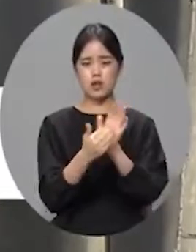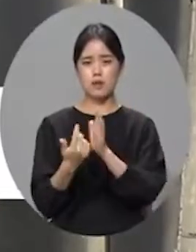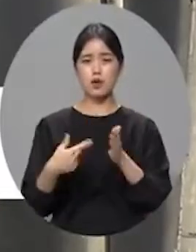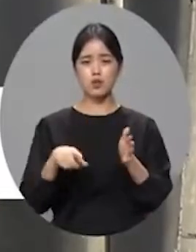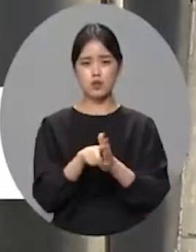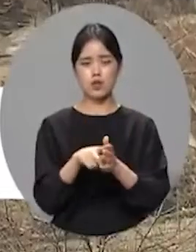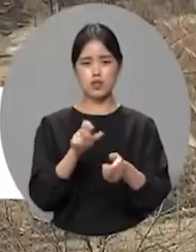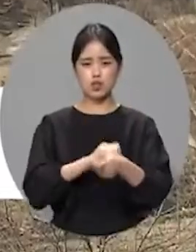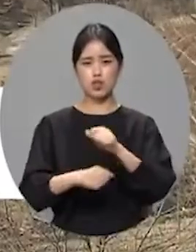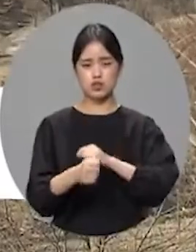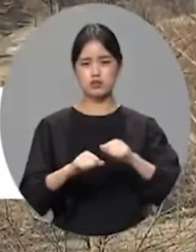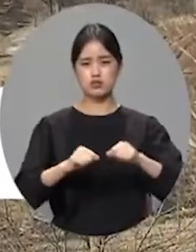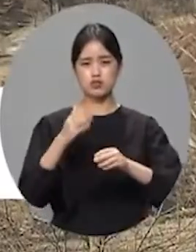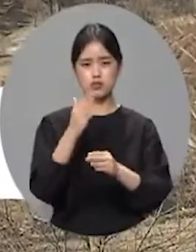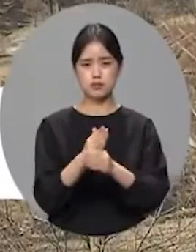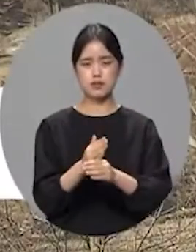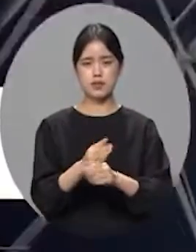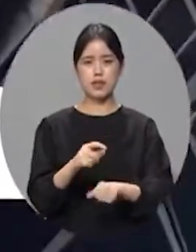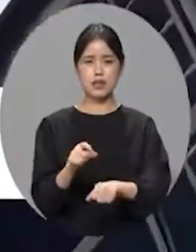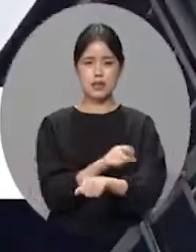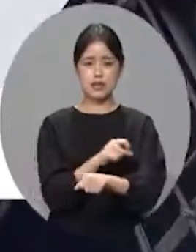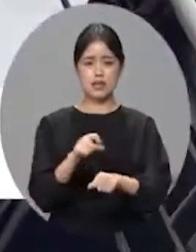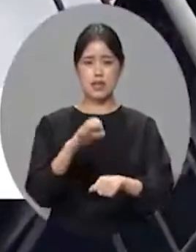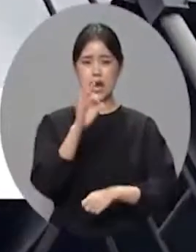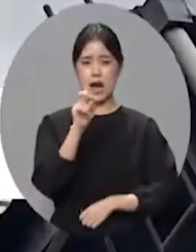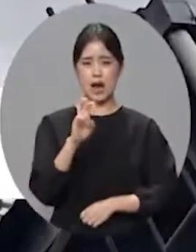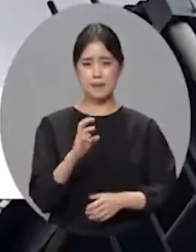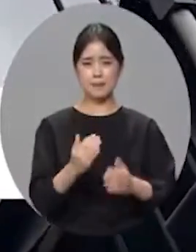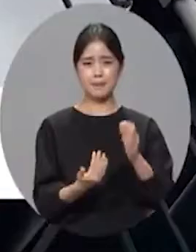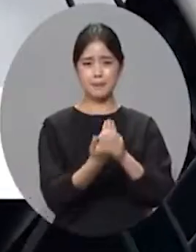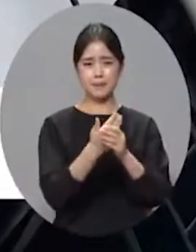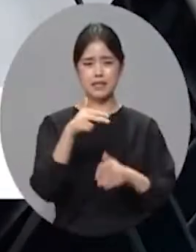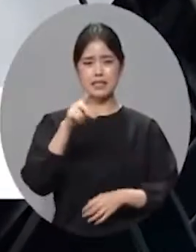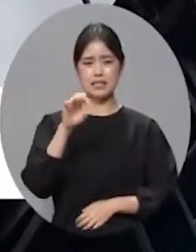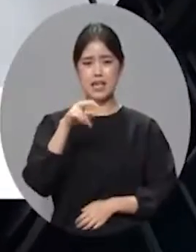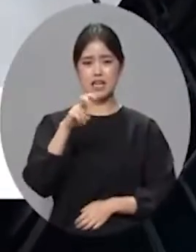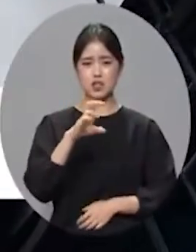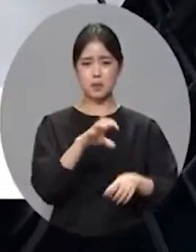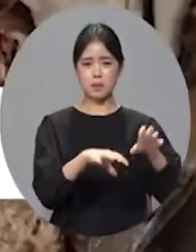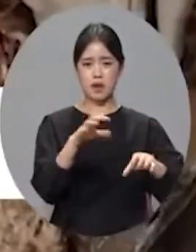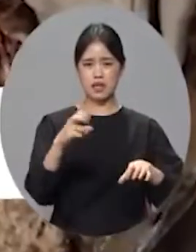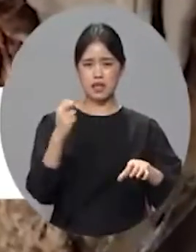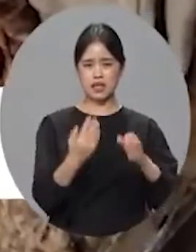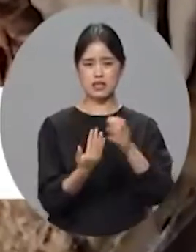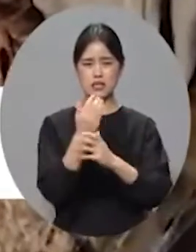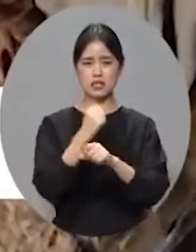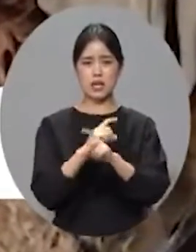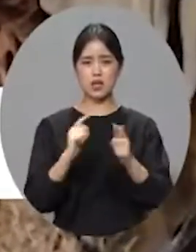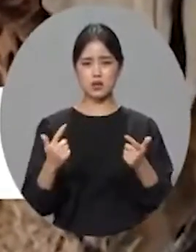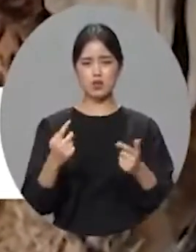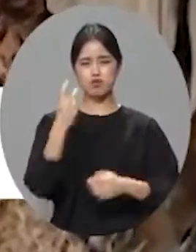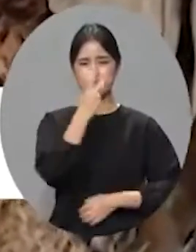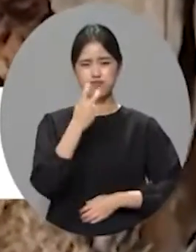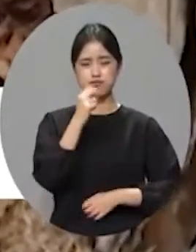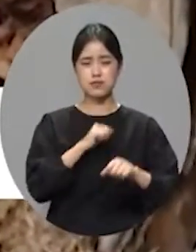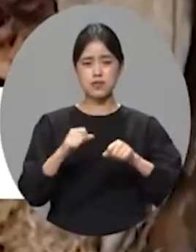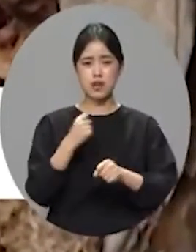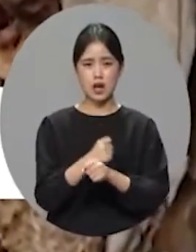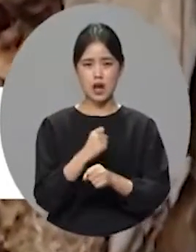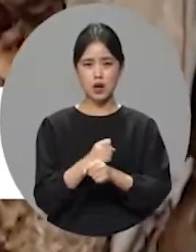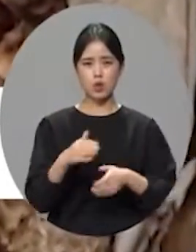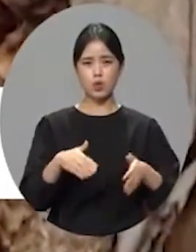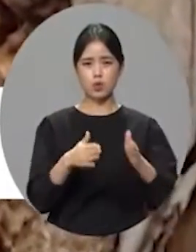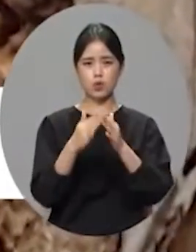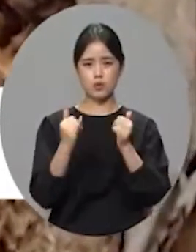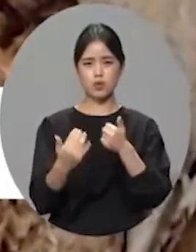나서기로 했습니다. 특히 집단 암을 일으킨 장전마을 사례가 재발하지 않도록 역학조사를 활성화하고